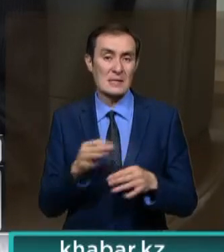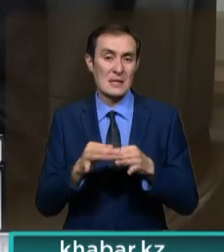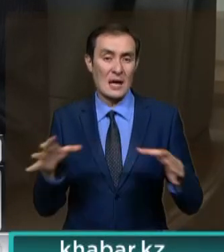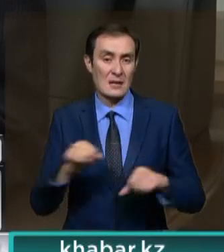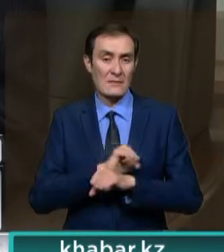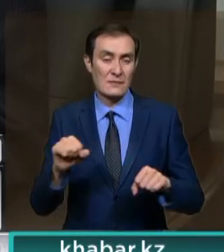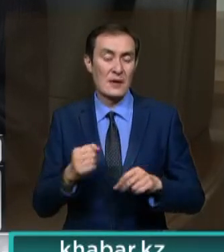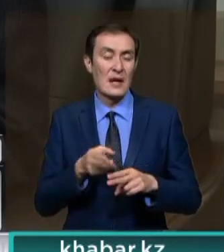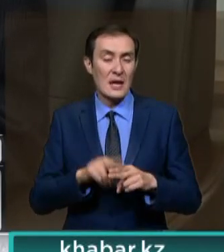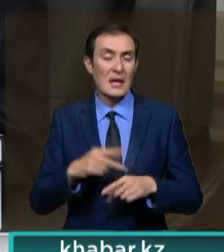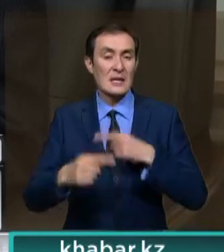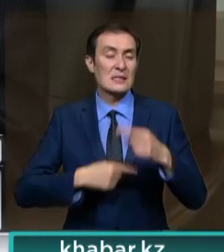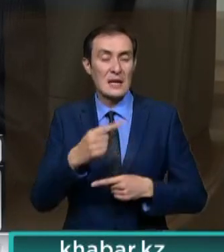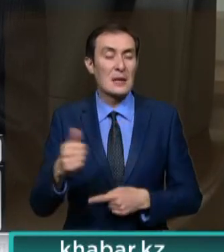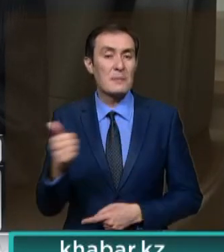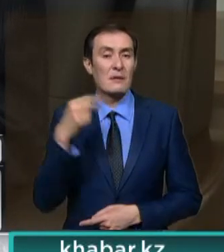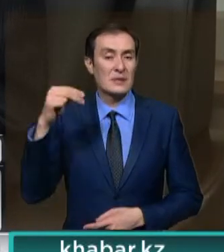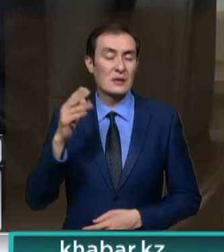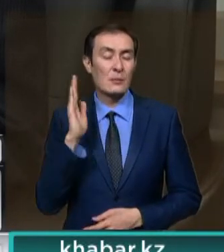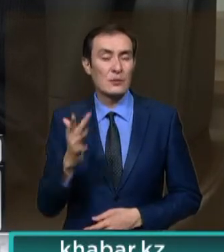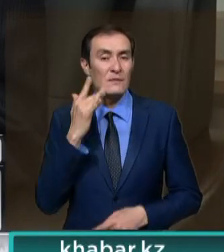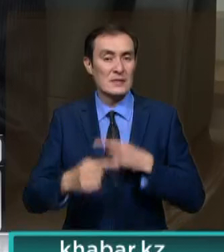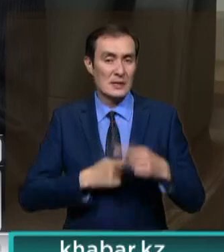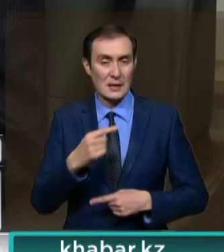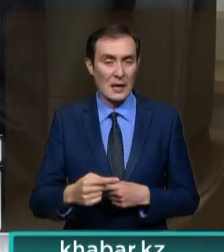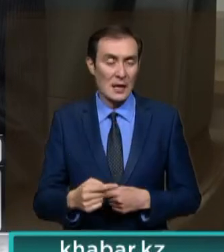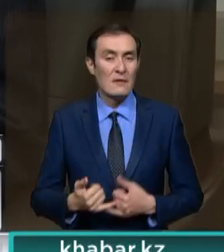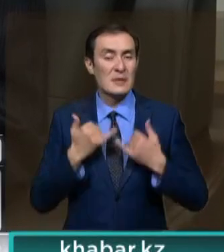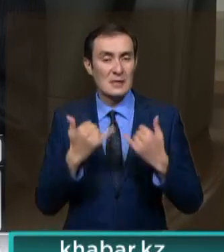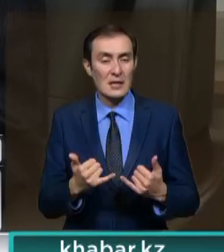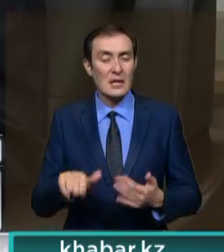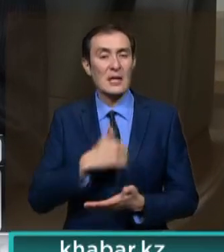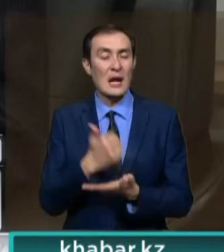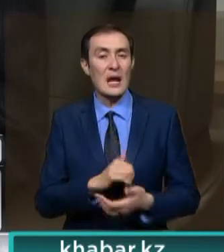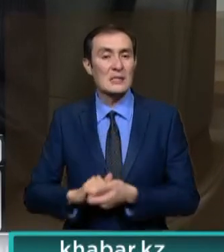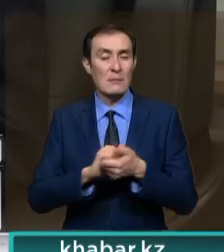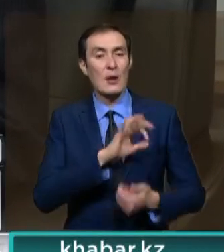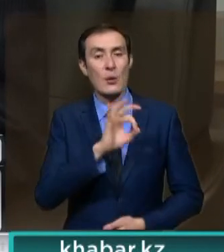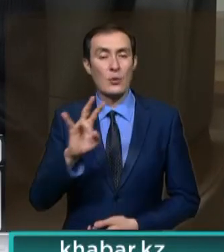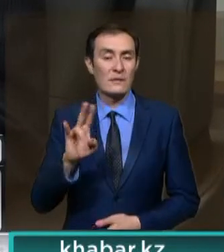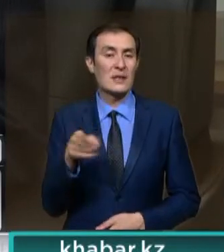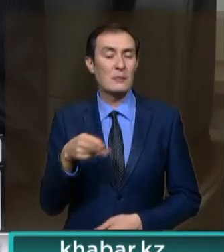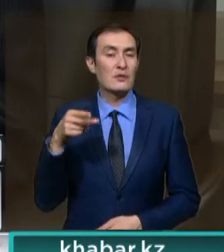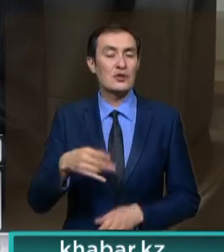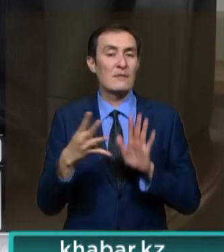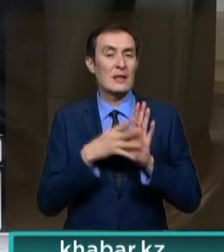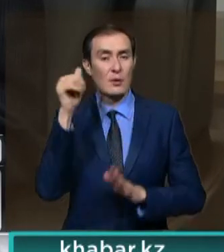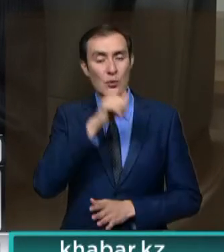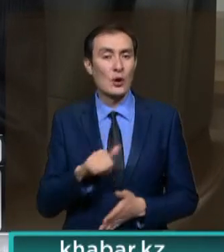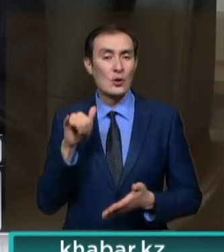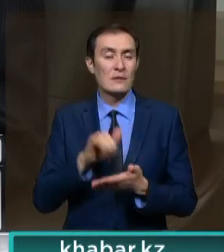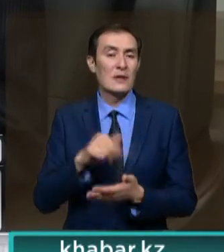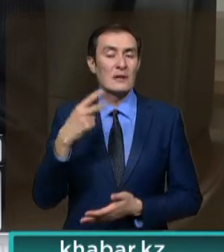Это наследие первого президента Казахстана будет жить всегда. В знак признания Генеральная Ассамблея ООН в декабре 2009